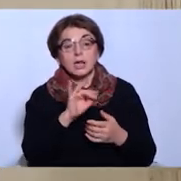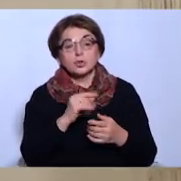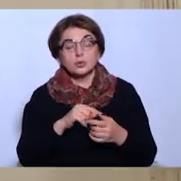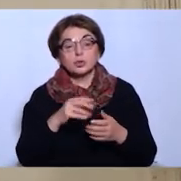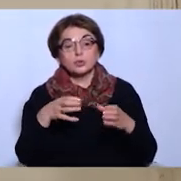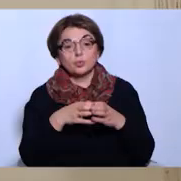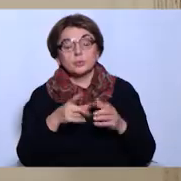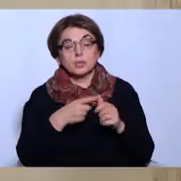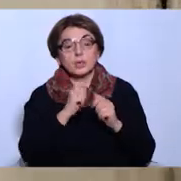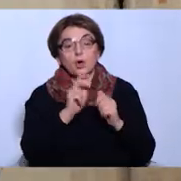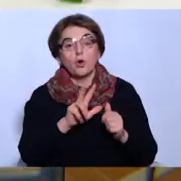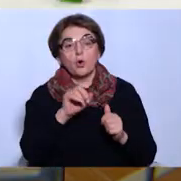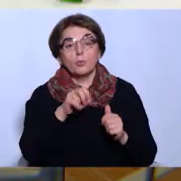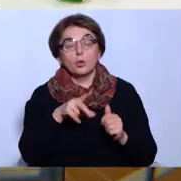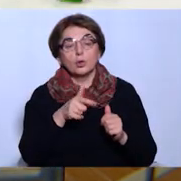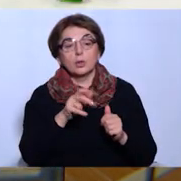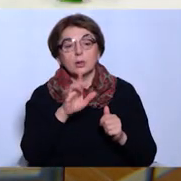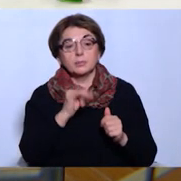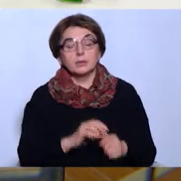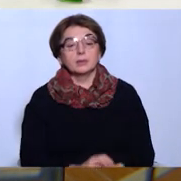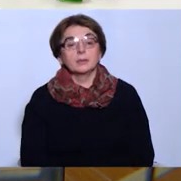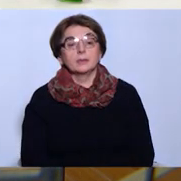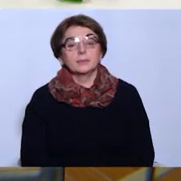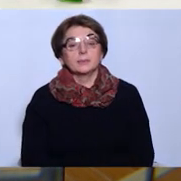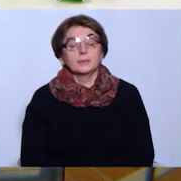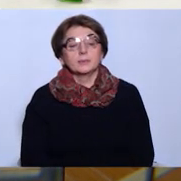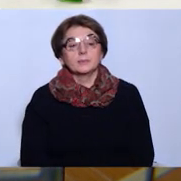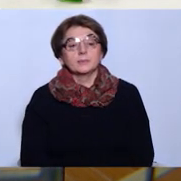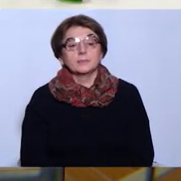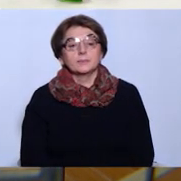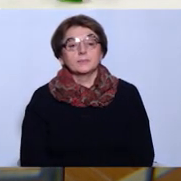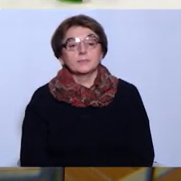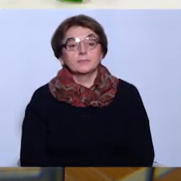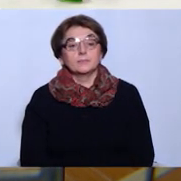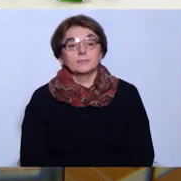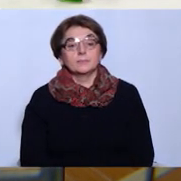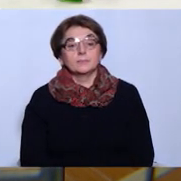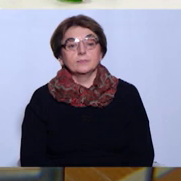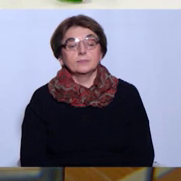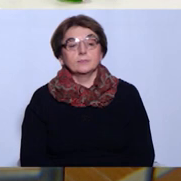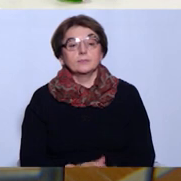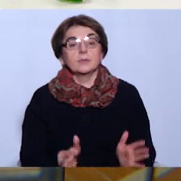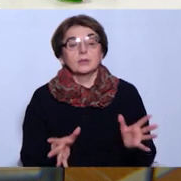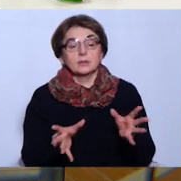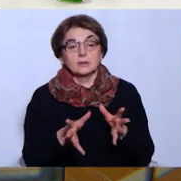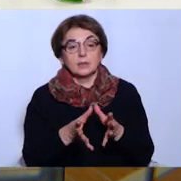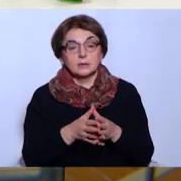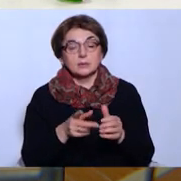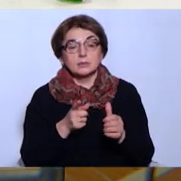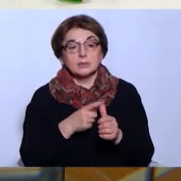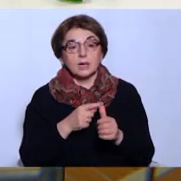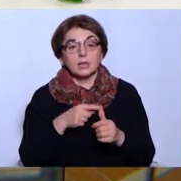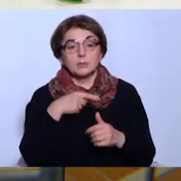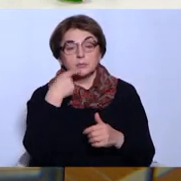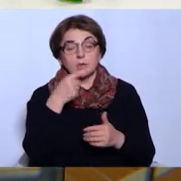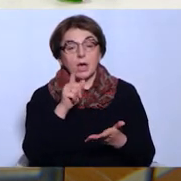ეწოდებათ ჰომოლოგები. ნაერთების ნახშირწყალბადების დასახელების დროს ჩვენ